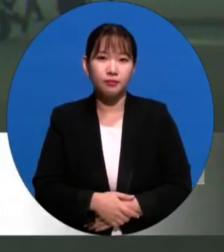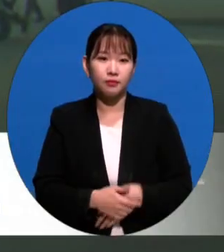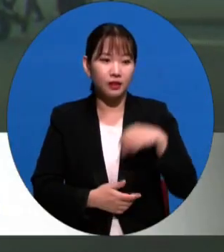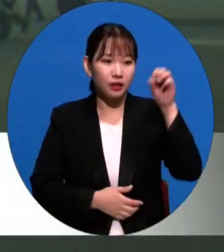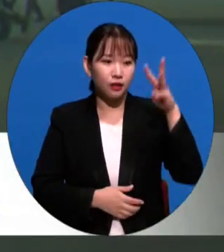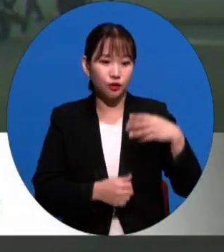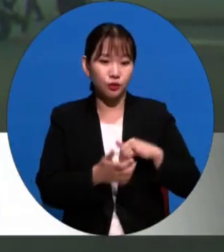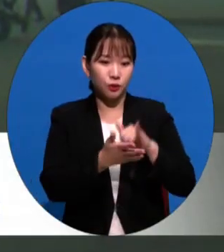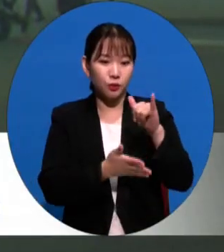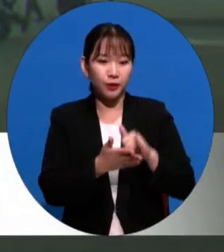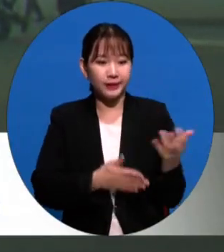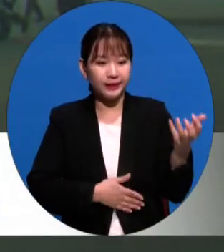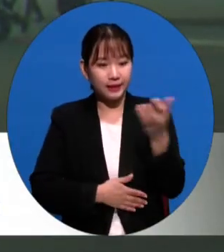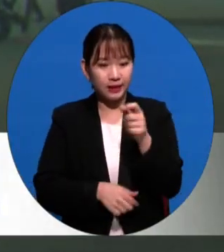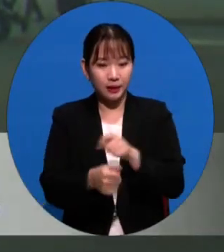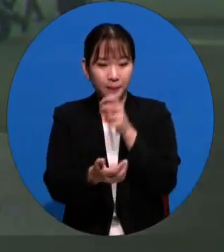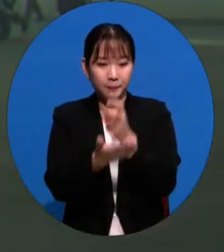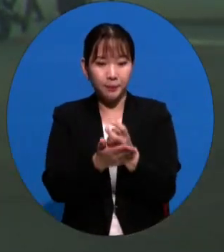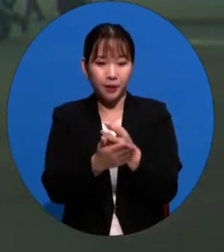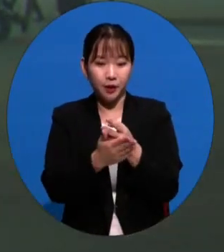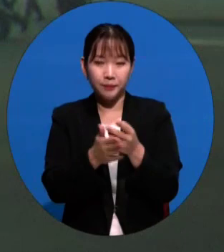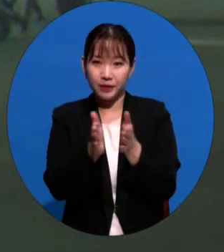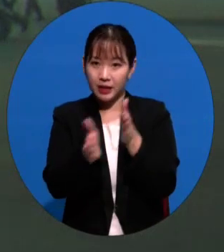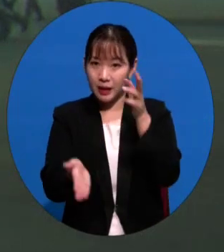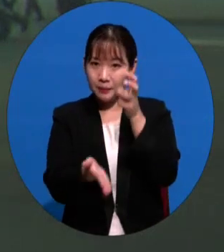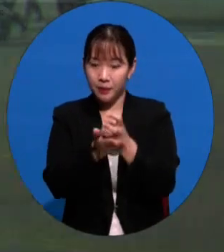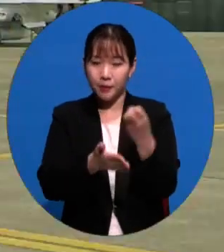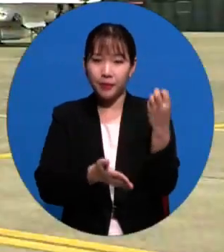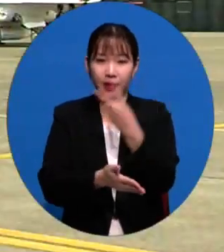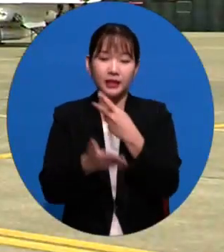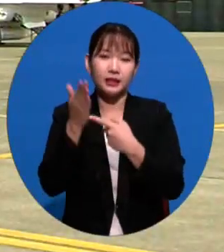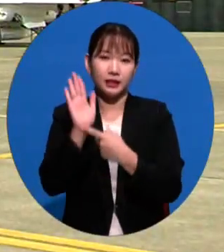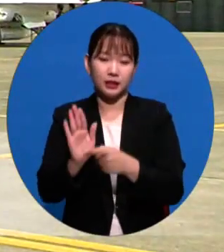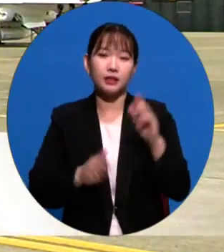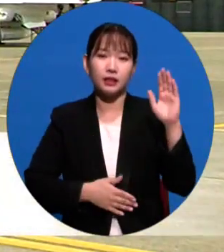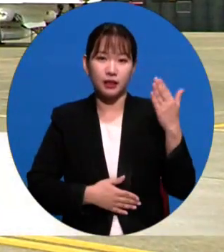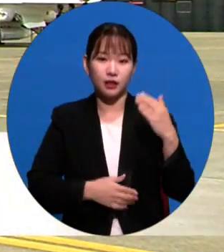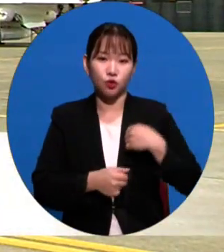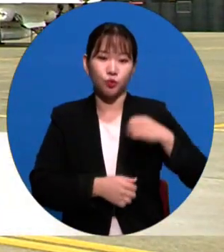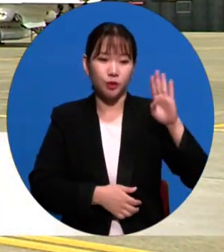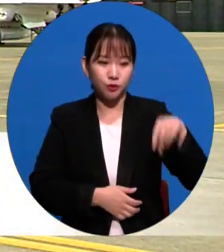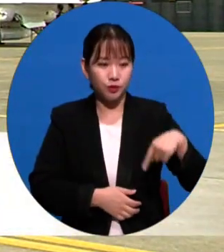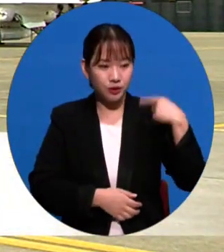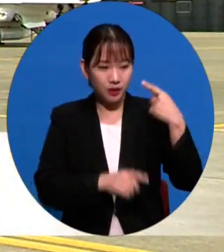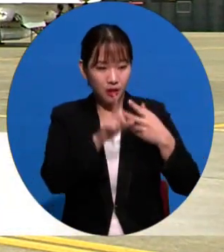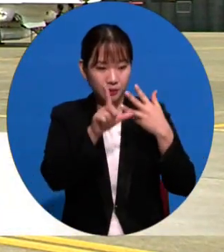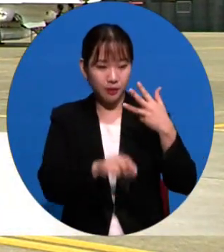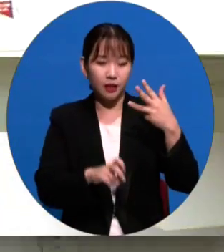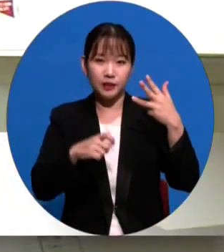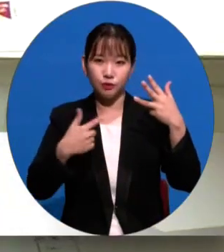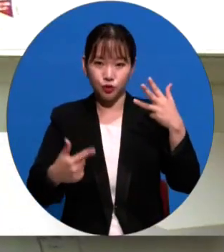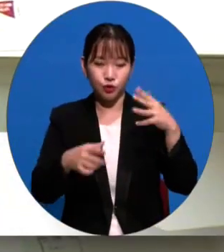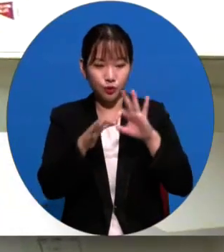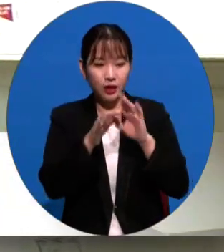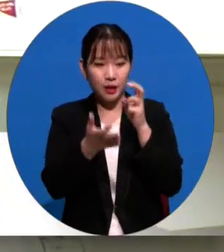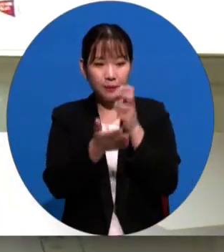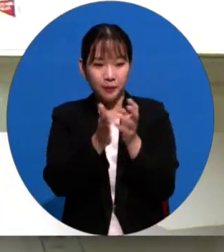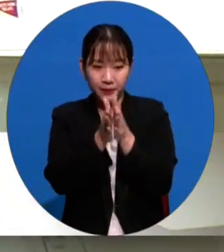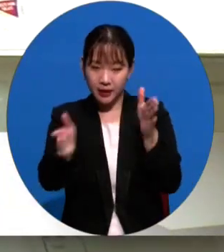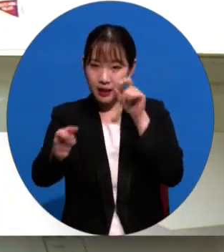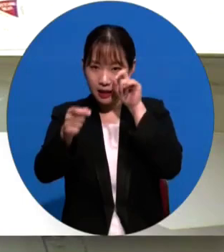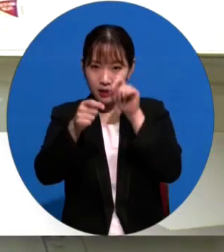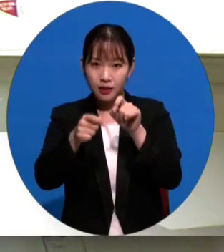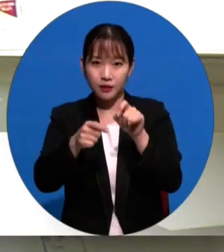광주 군공항 이전 특별법 시행령이 다시 입법 예고됐습니다. 국방부는 다음 달 26일 관련법 시행을